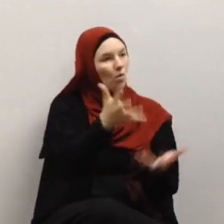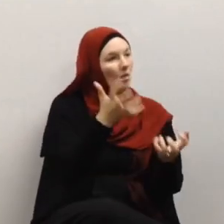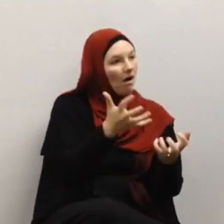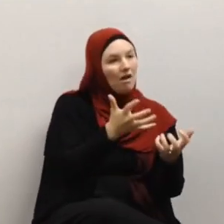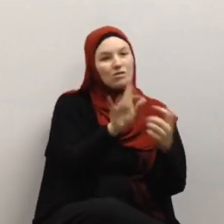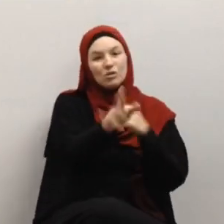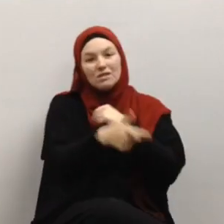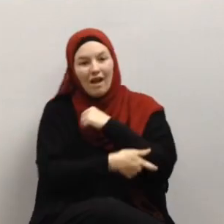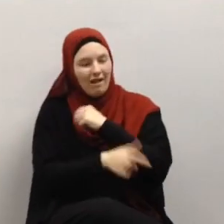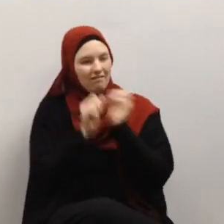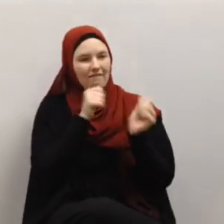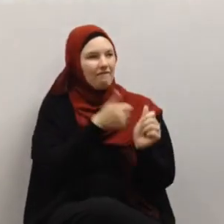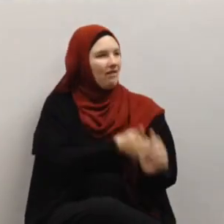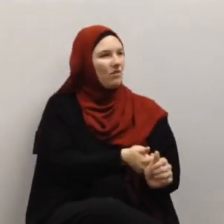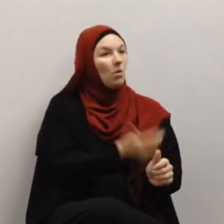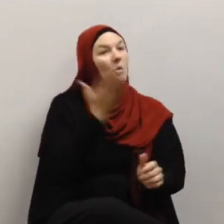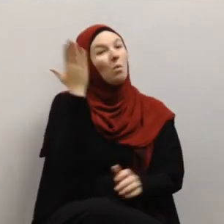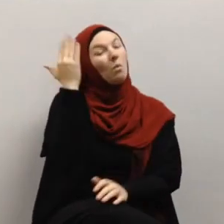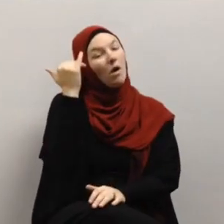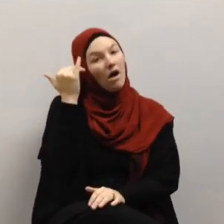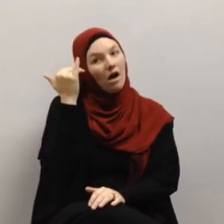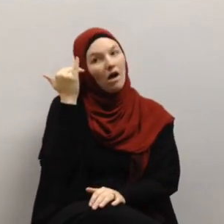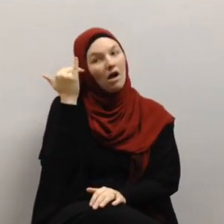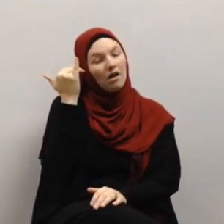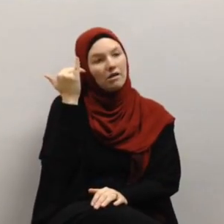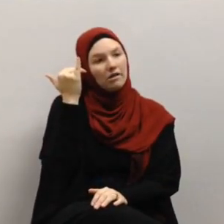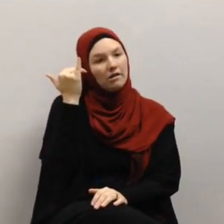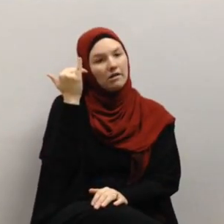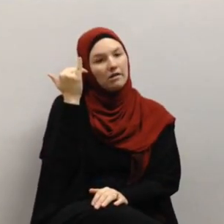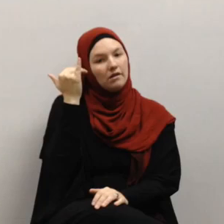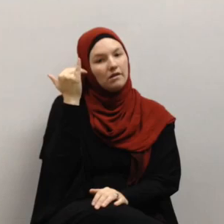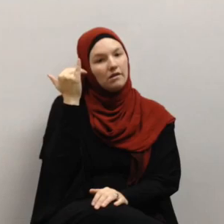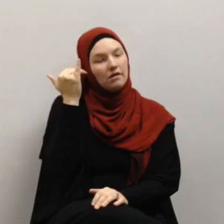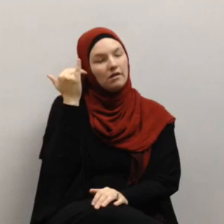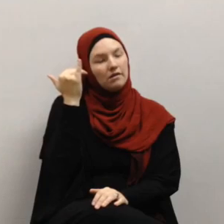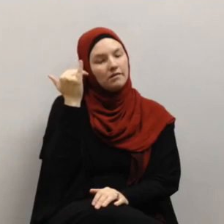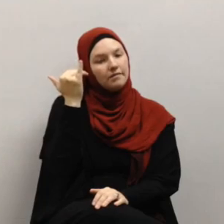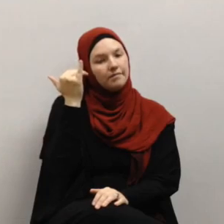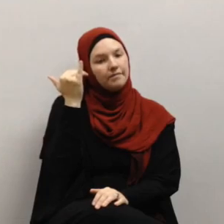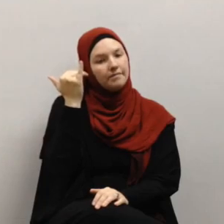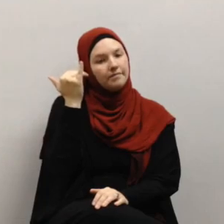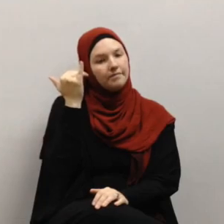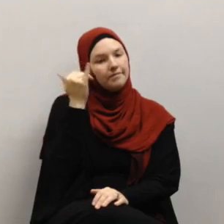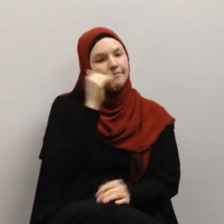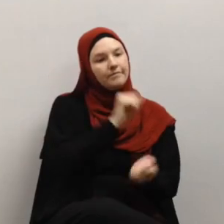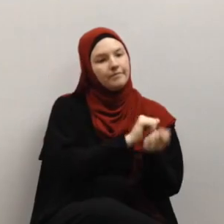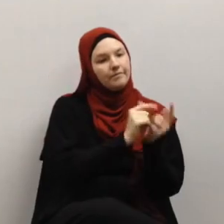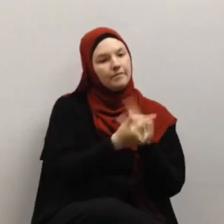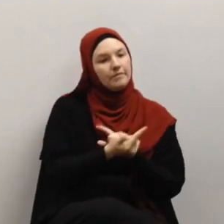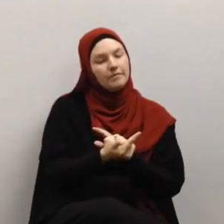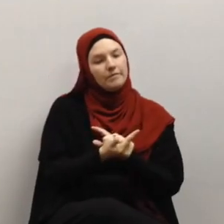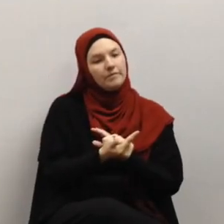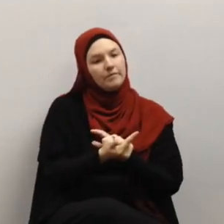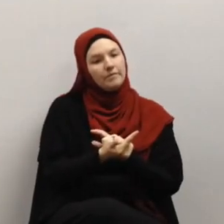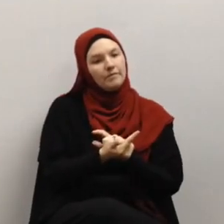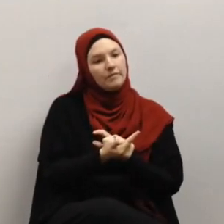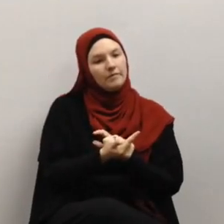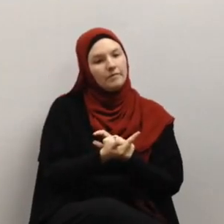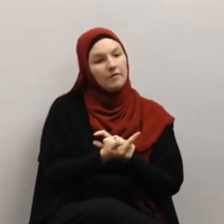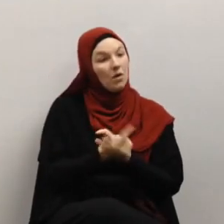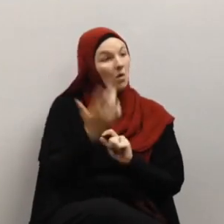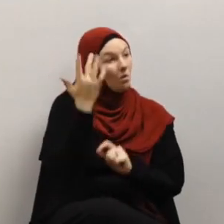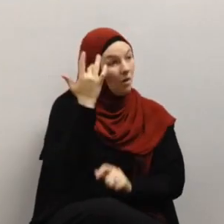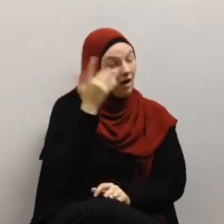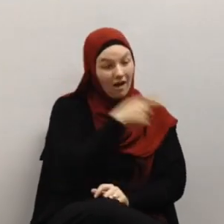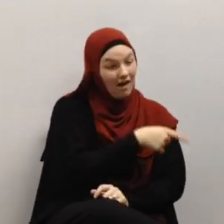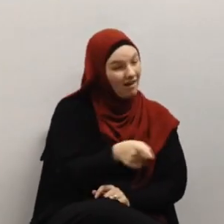Why? قَدْ ضَلَلْتُ إِذًا وَمَا أَنَا مِنَ الْمُهْتَدِينَ. Then I would be badly misguided. I will have